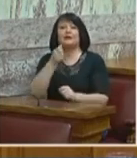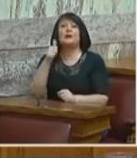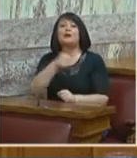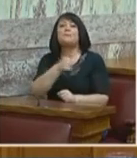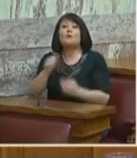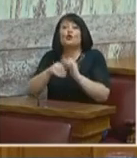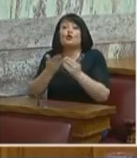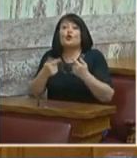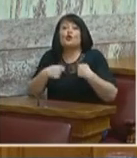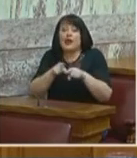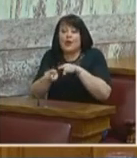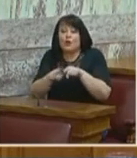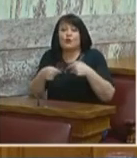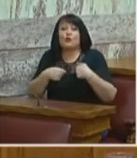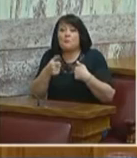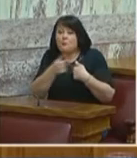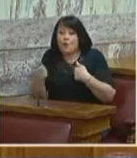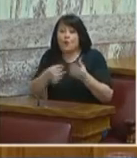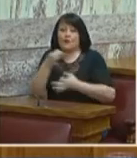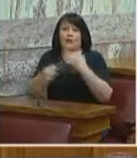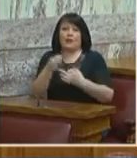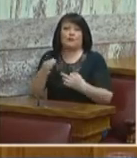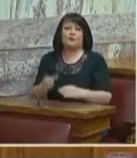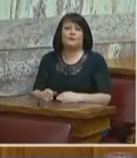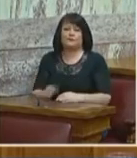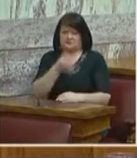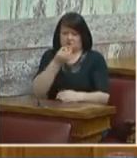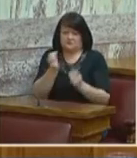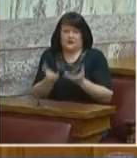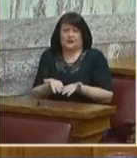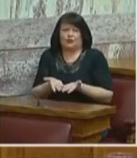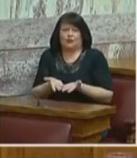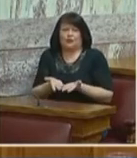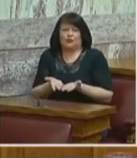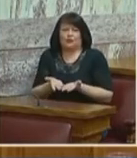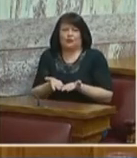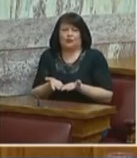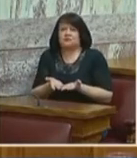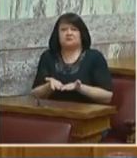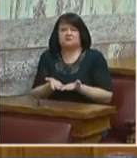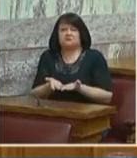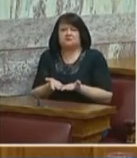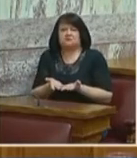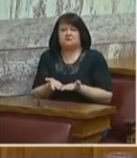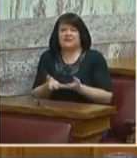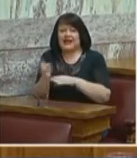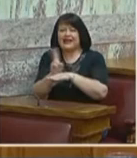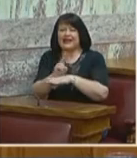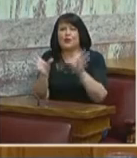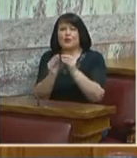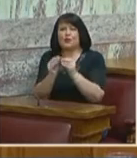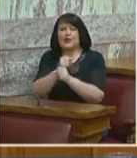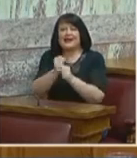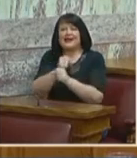αφορά. Και βεβαίως, ουδέν έχω να αναφέρω επ' αυτών, διότι στα εσωτερικά έγγραφα της Νοβάρτης, το περιεχόμενο των οποίων